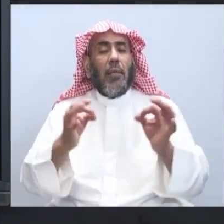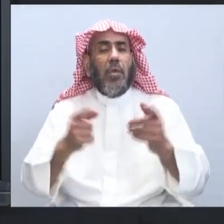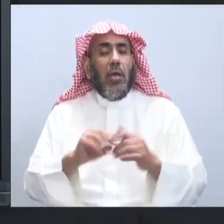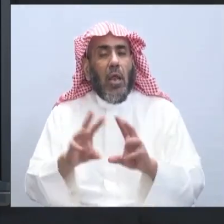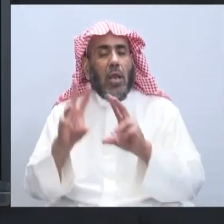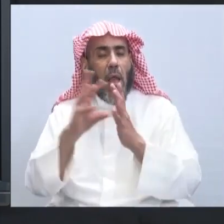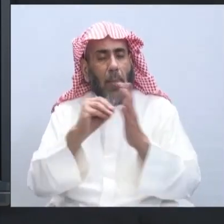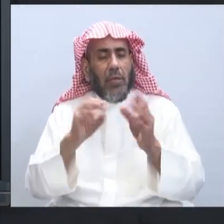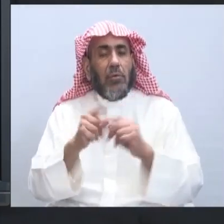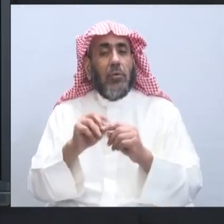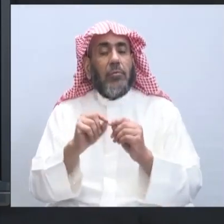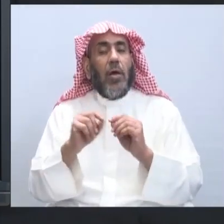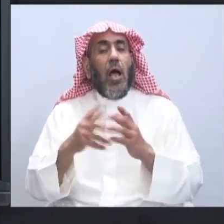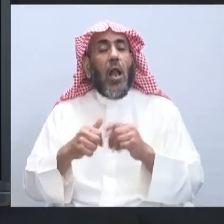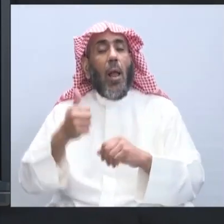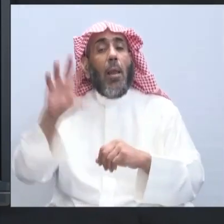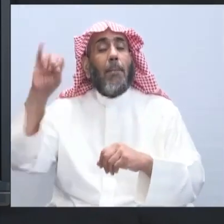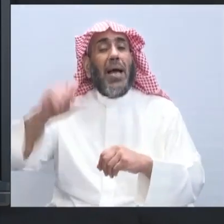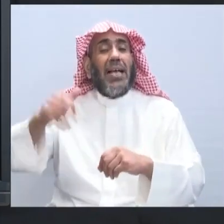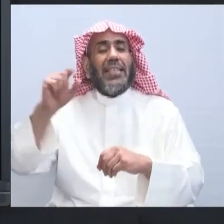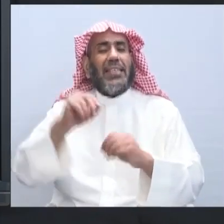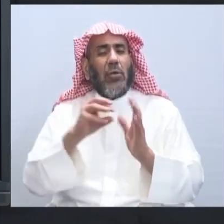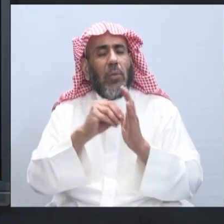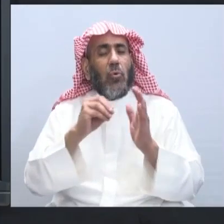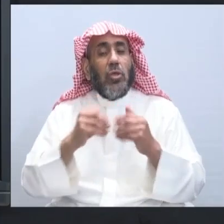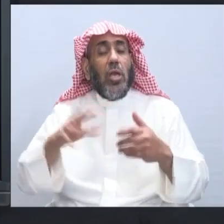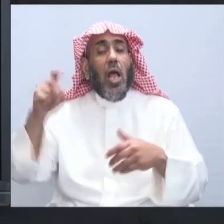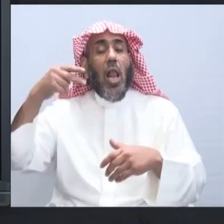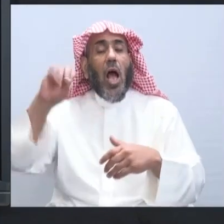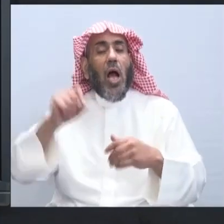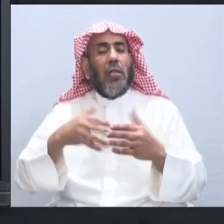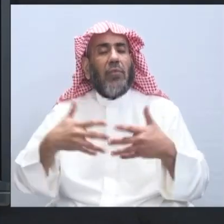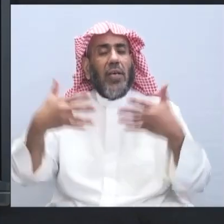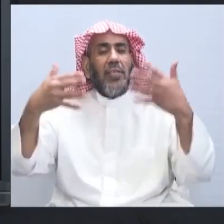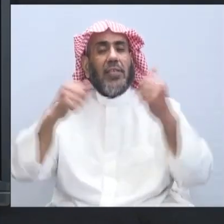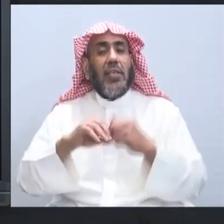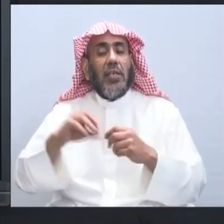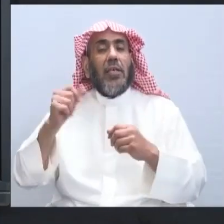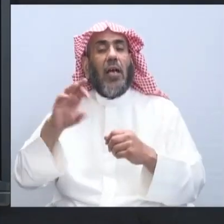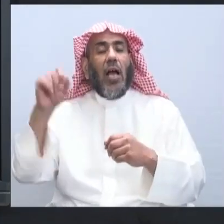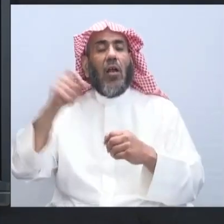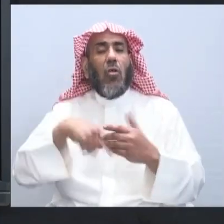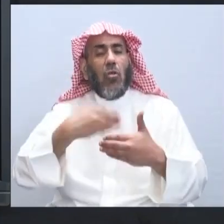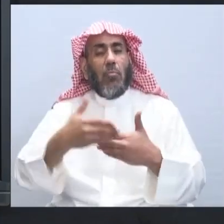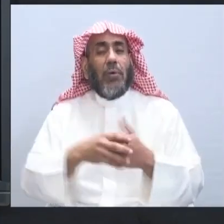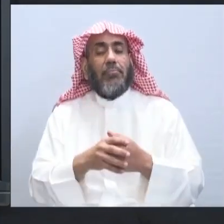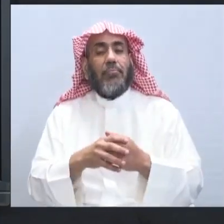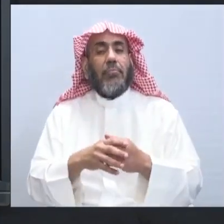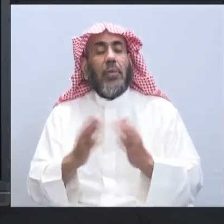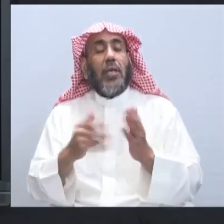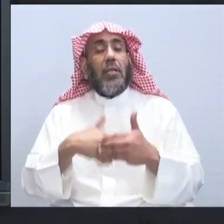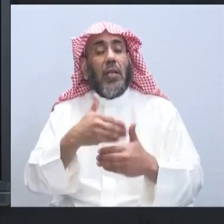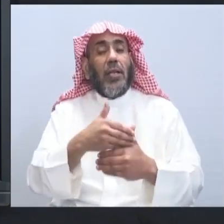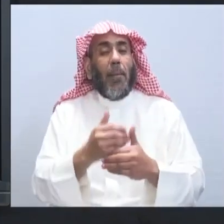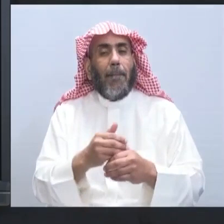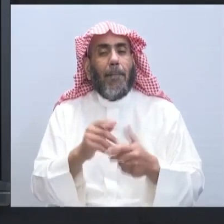ايضا نماذج منها و طبعا على راسهم المازني واخذنا نموذج للعقاد ايضا في قصيدته عيران ثم انتقلنا